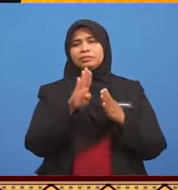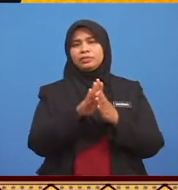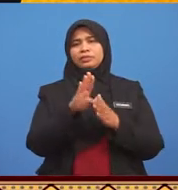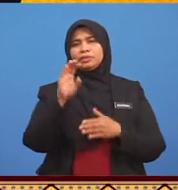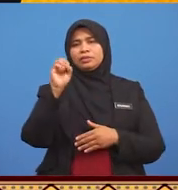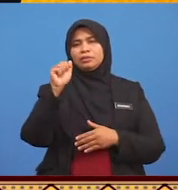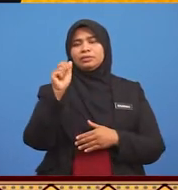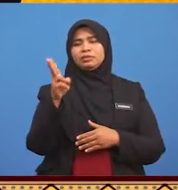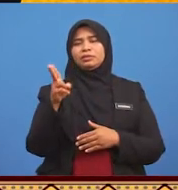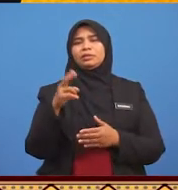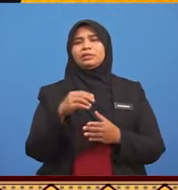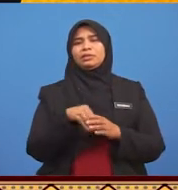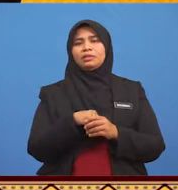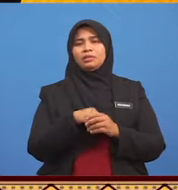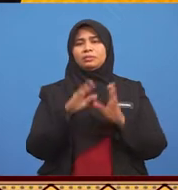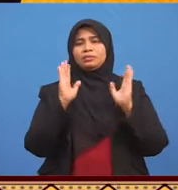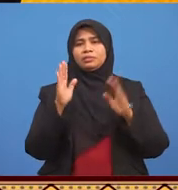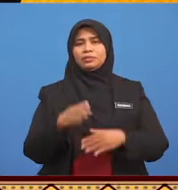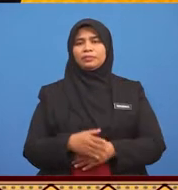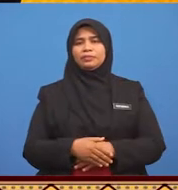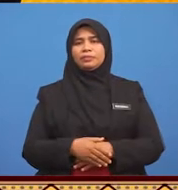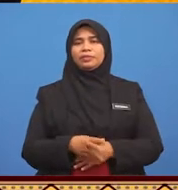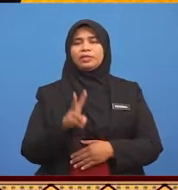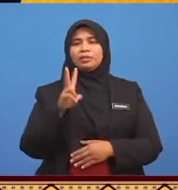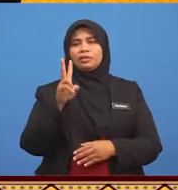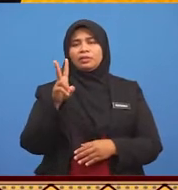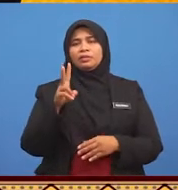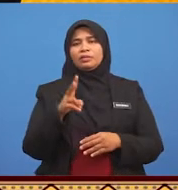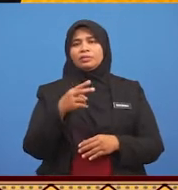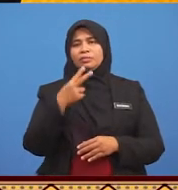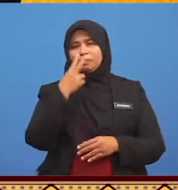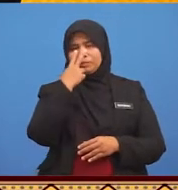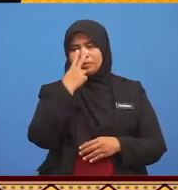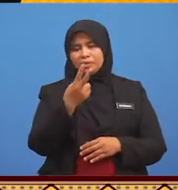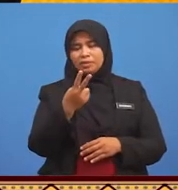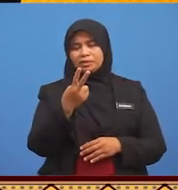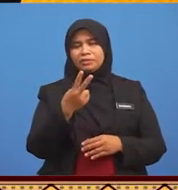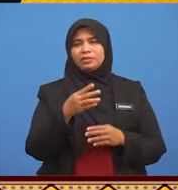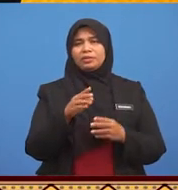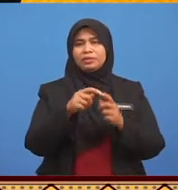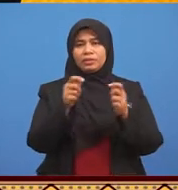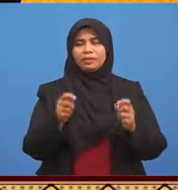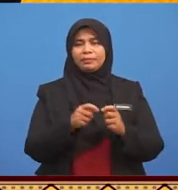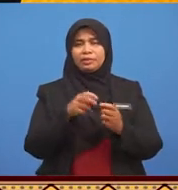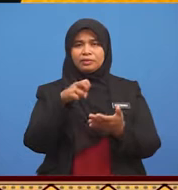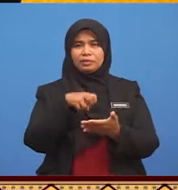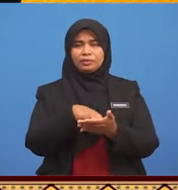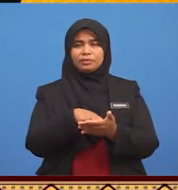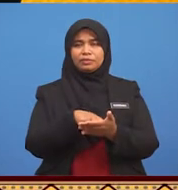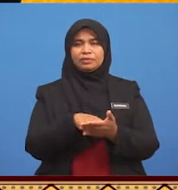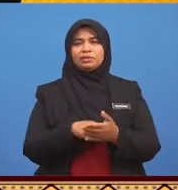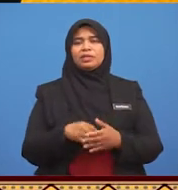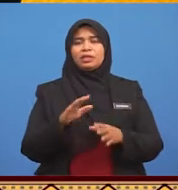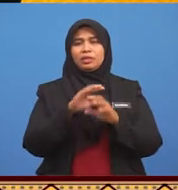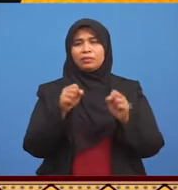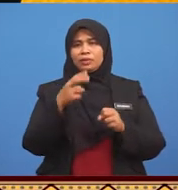itu. Kiblat kedua ialah mata kita memandang tempat sujud. Jika kita memandang ke tempat lain,